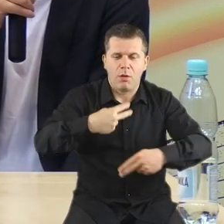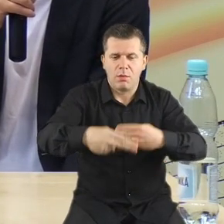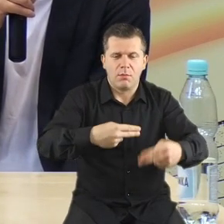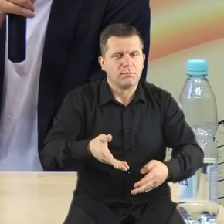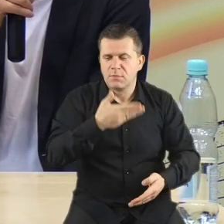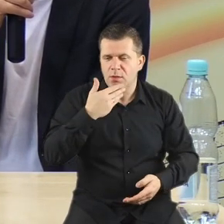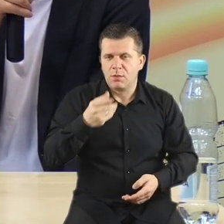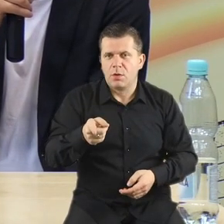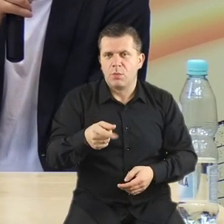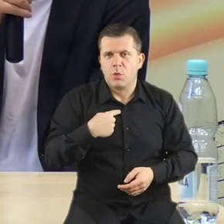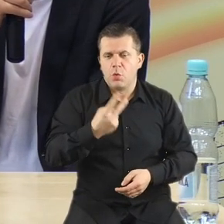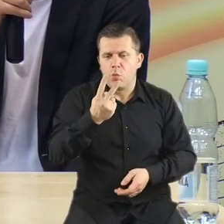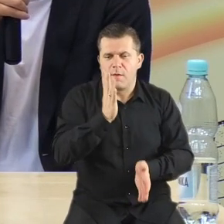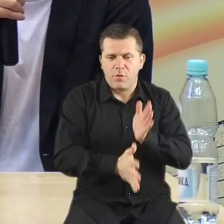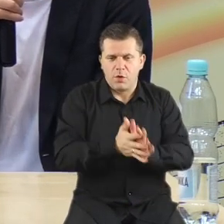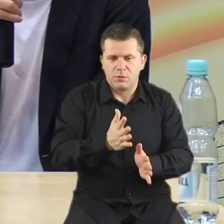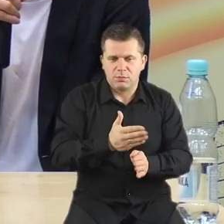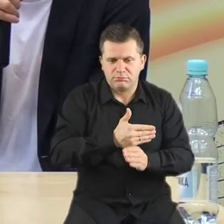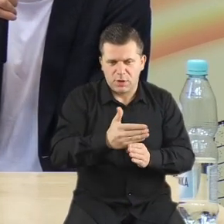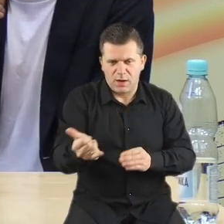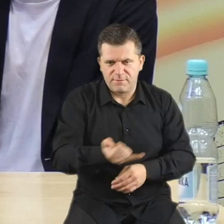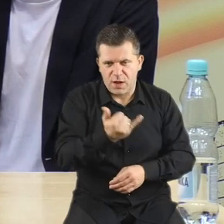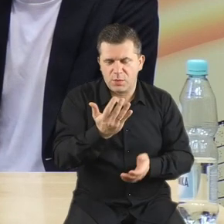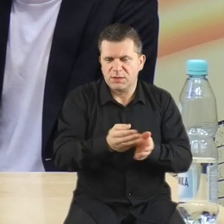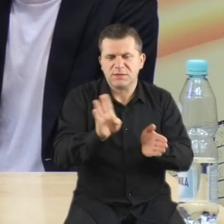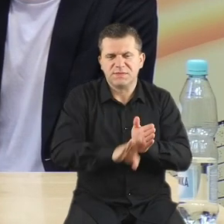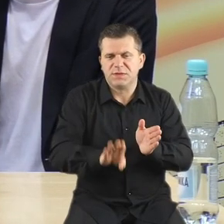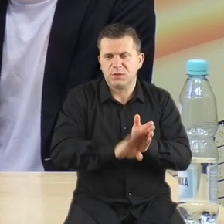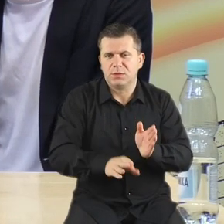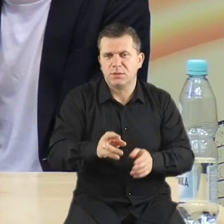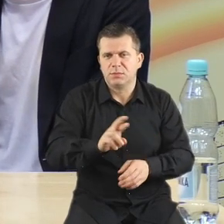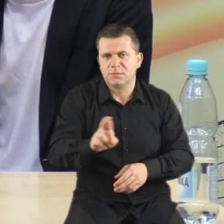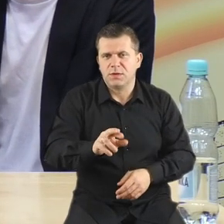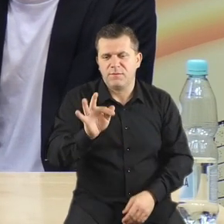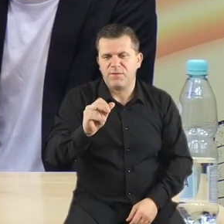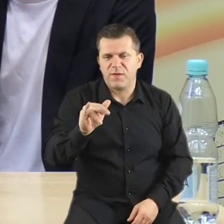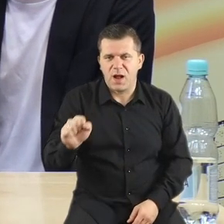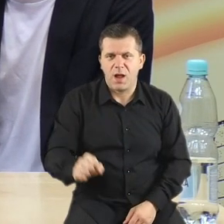prostu to już drugą wojnę przeżyły tylko najzwyklejsze przedmioty. Fifka.